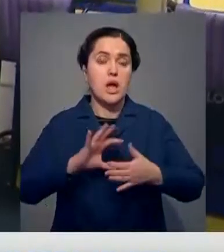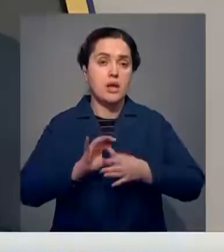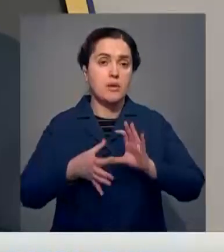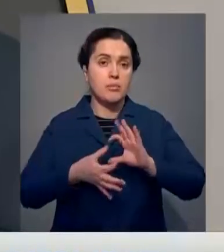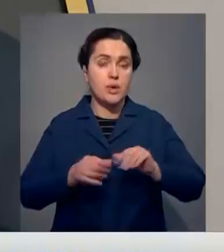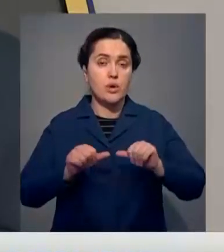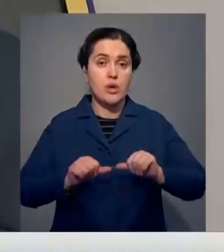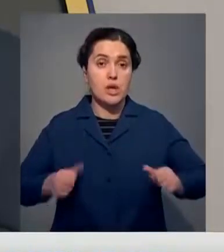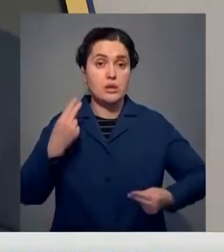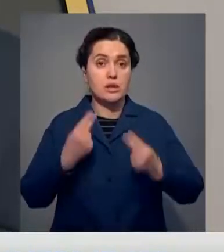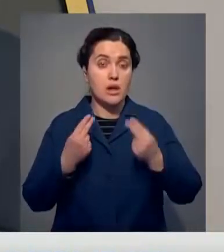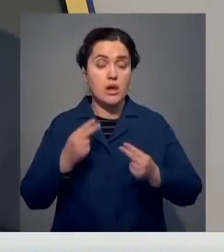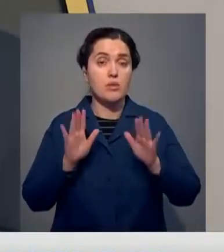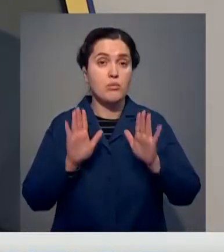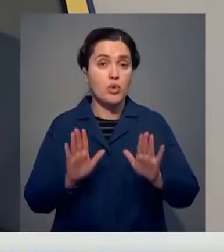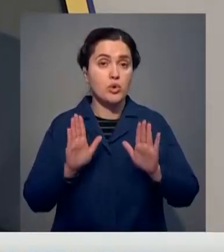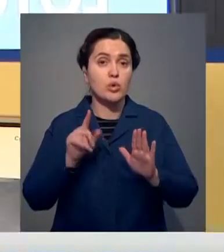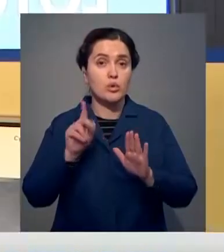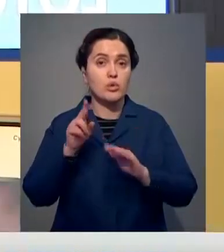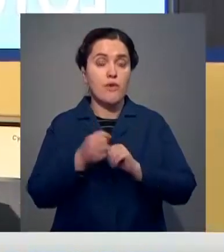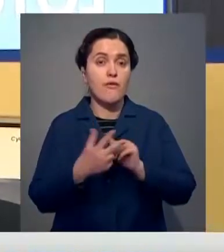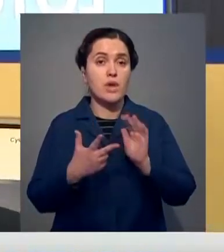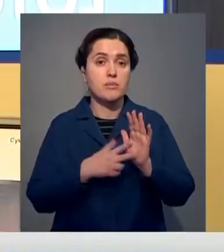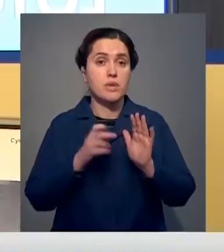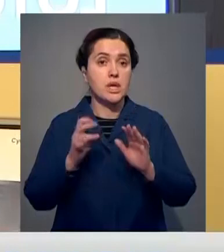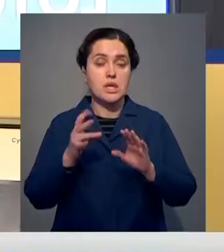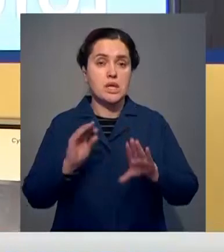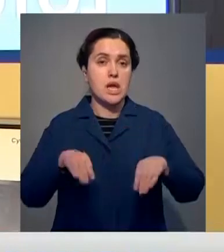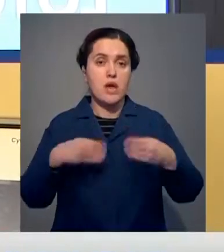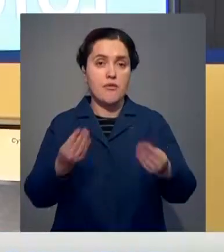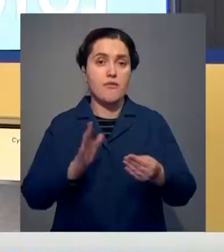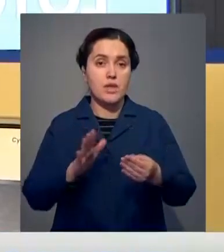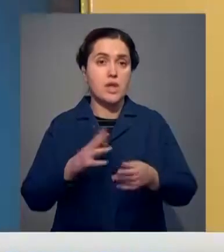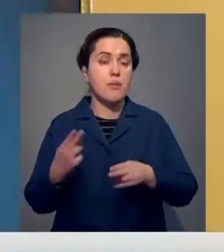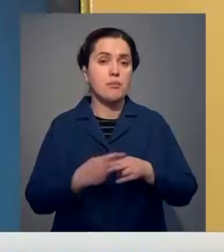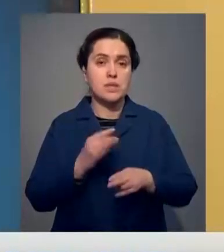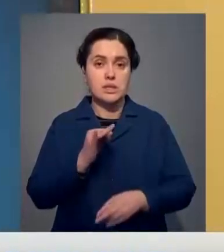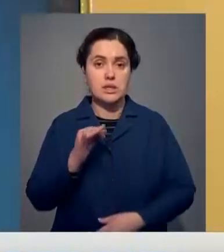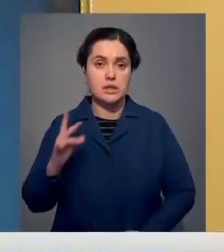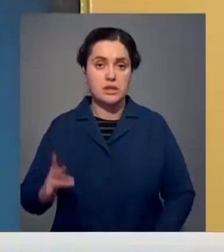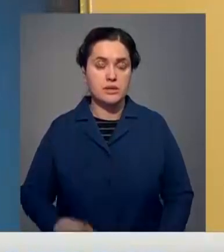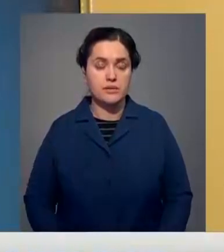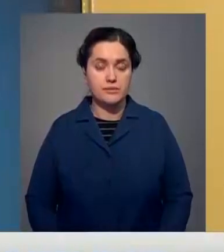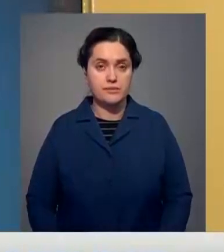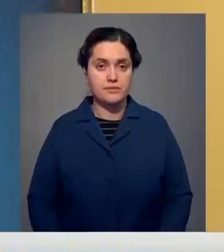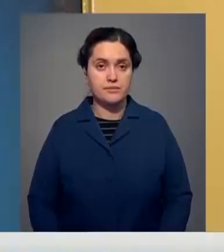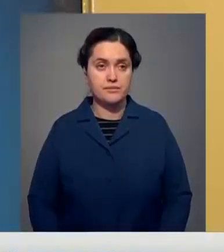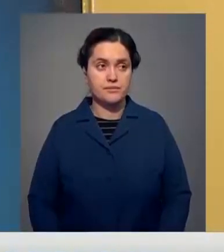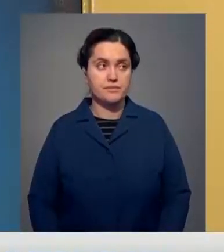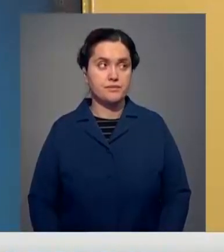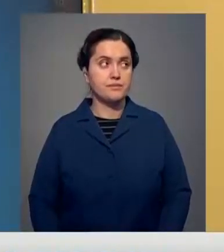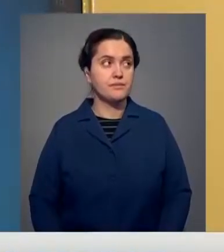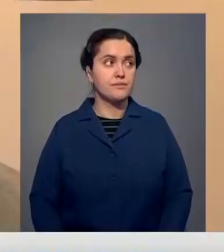могут только те, кому уже исполнилось 18, и терминал не выдаст выигрыш без ИИН. Для нас самая главная парадигма –